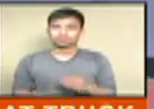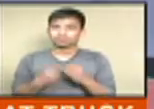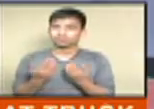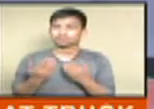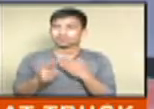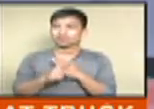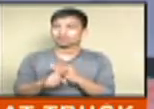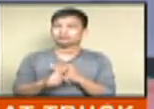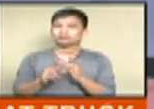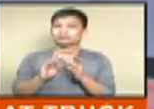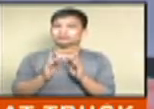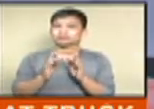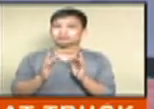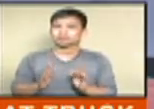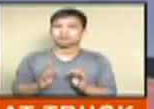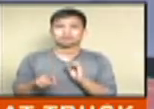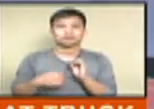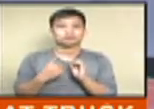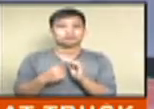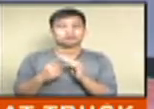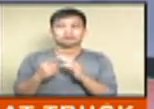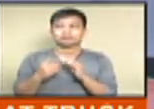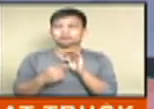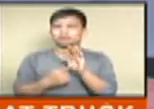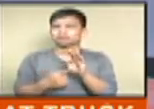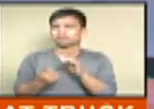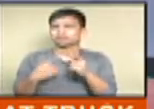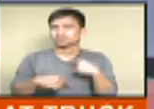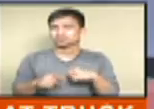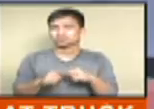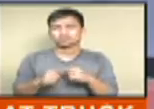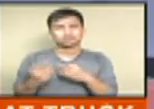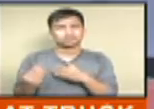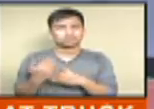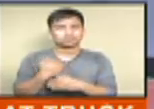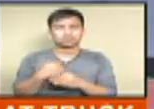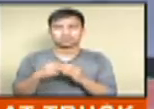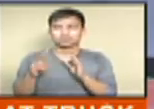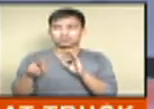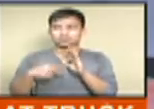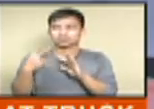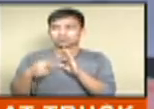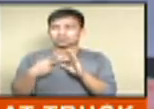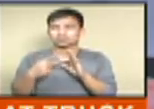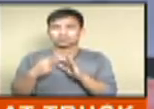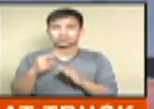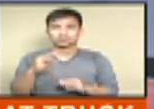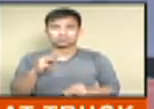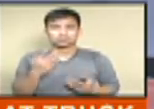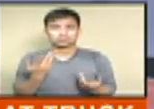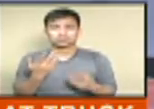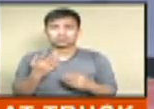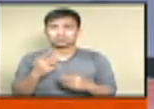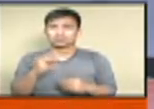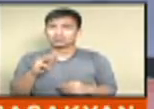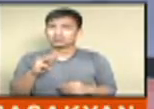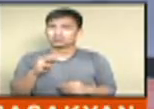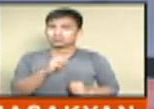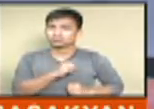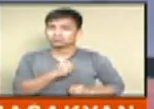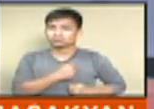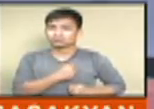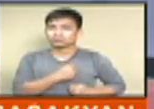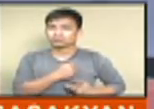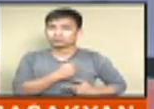Ito na ang netizen power kontra sa pang-aabuso. Isa na namang video na tungkol sa mga marshals ng Bonifacio Global